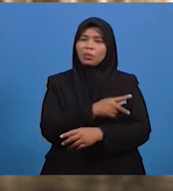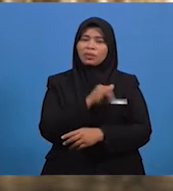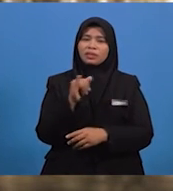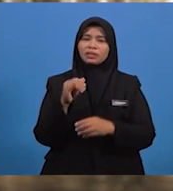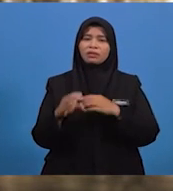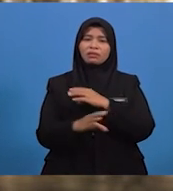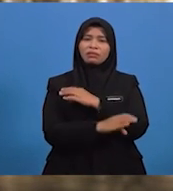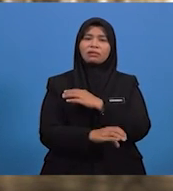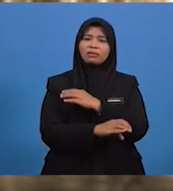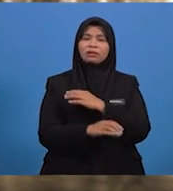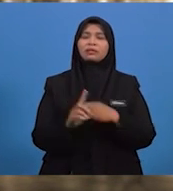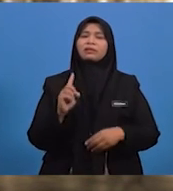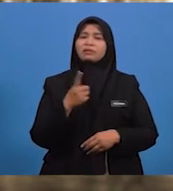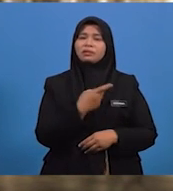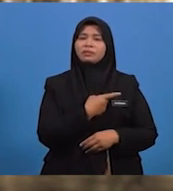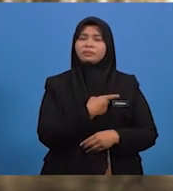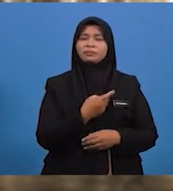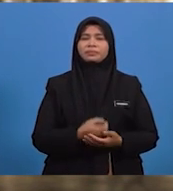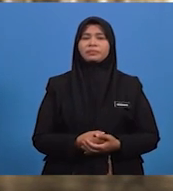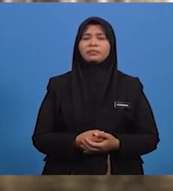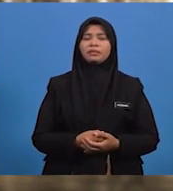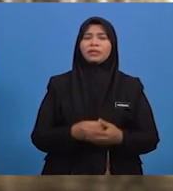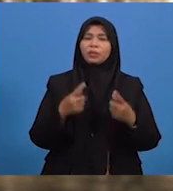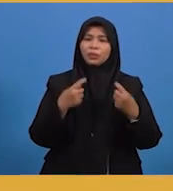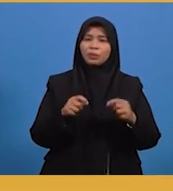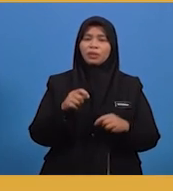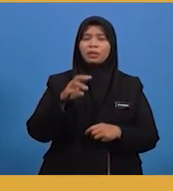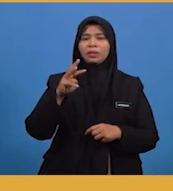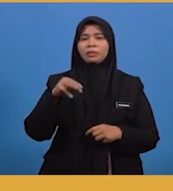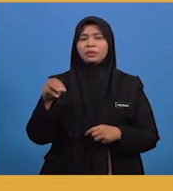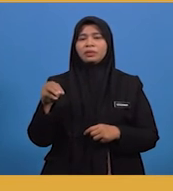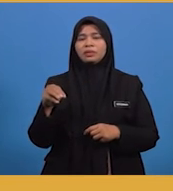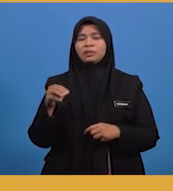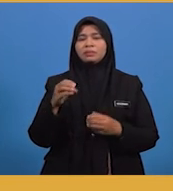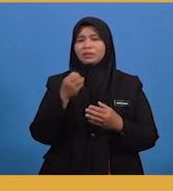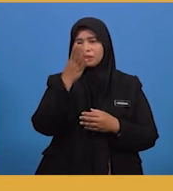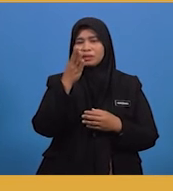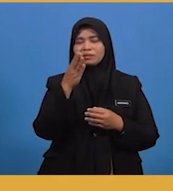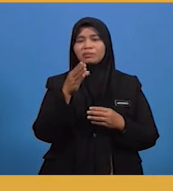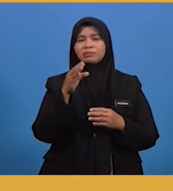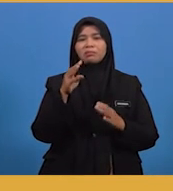Sebelum itu, cuba murid-murid nyatakan maksud gambar berikut.